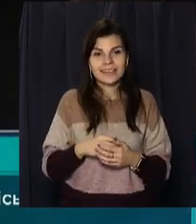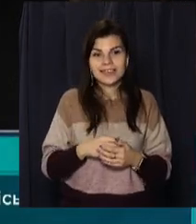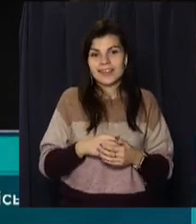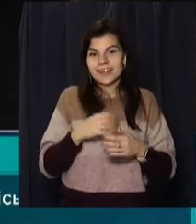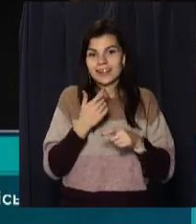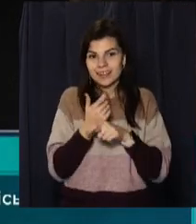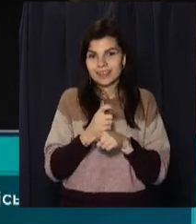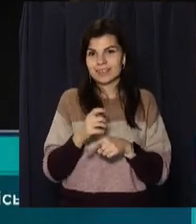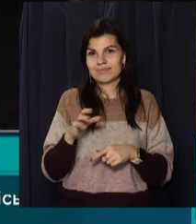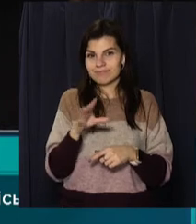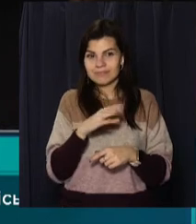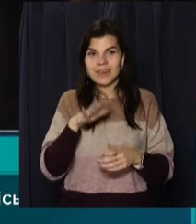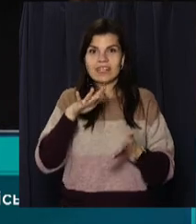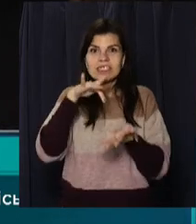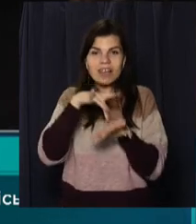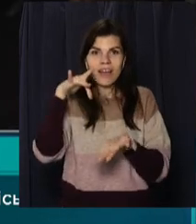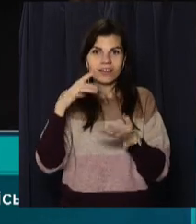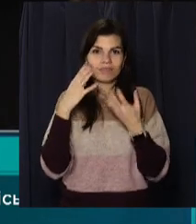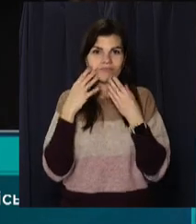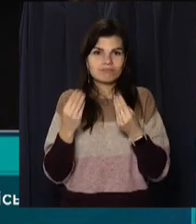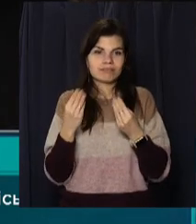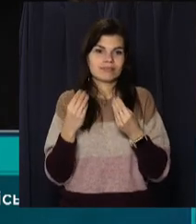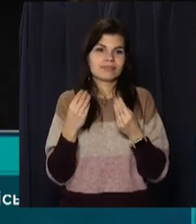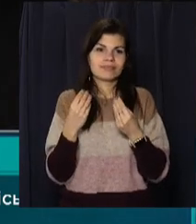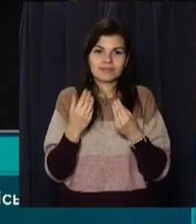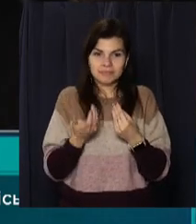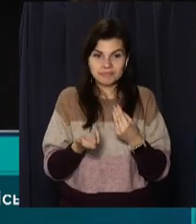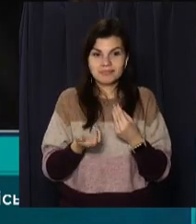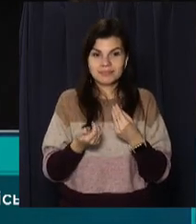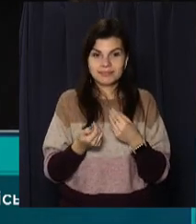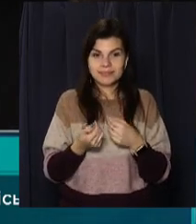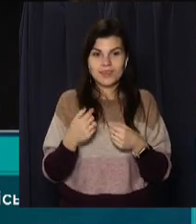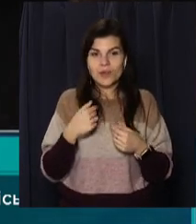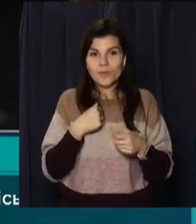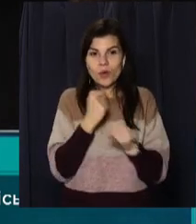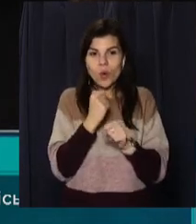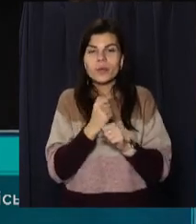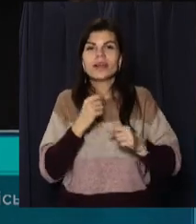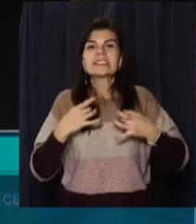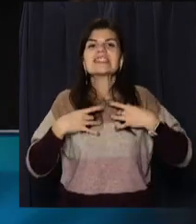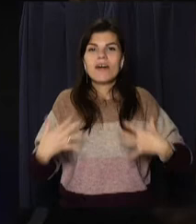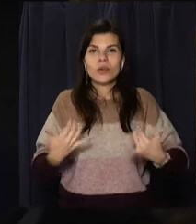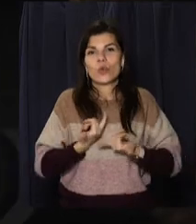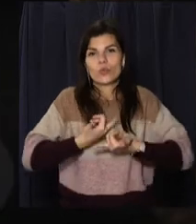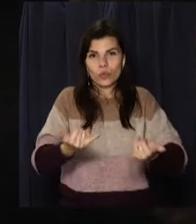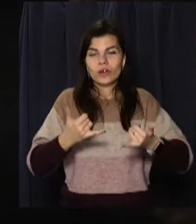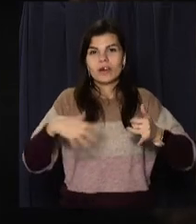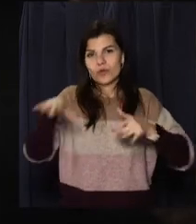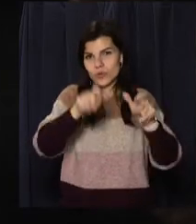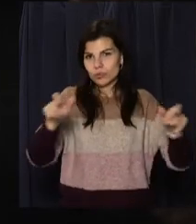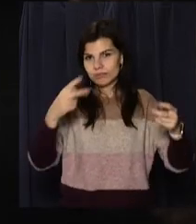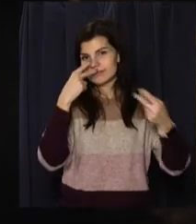где находится центр, где находятся другие районы. Мы делаем свято для всех мешканців нашего міста.